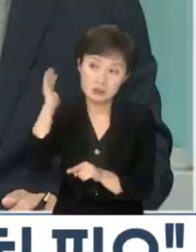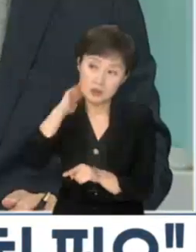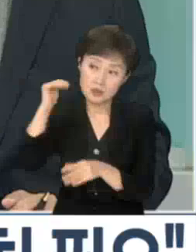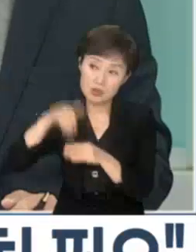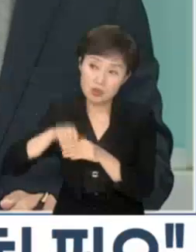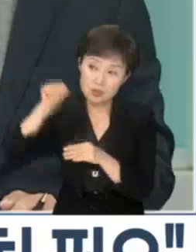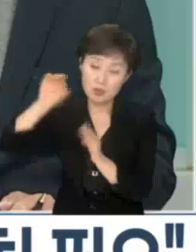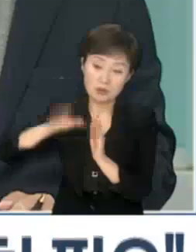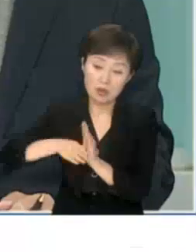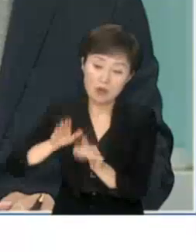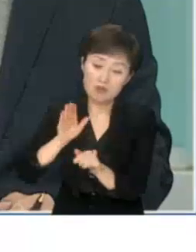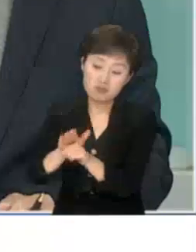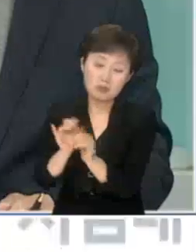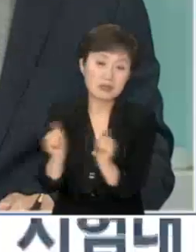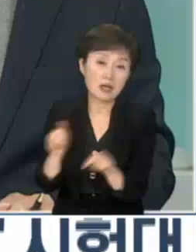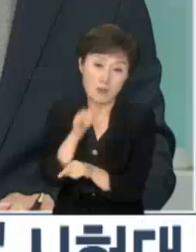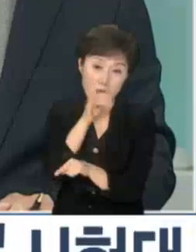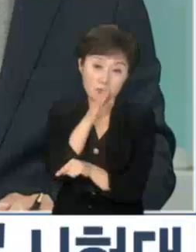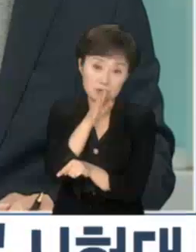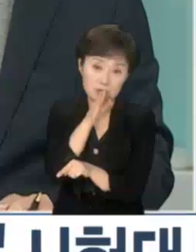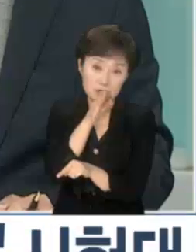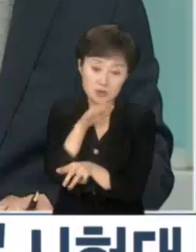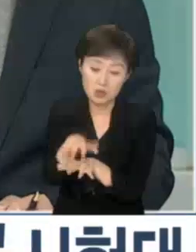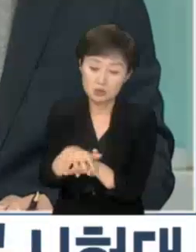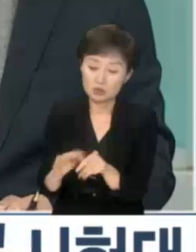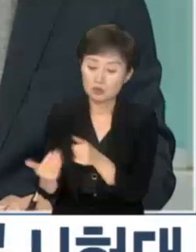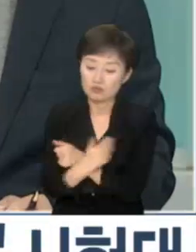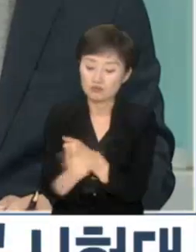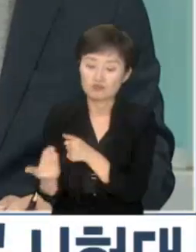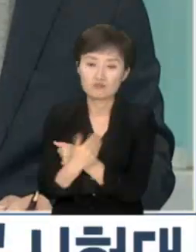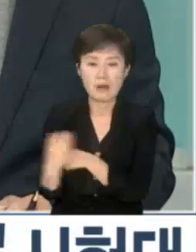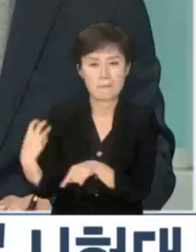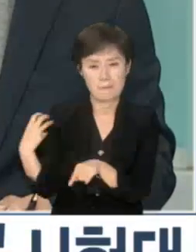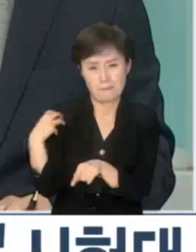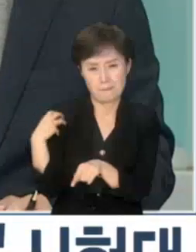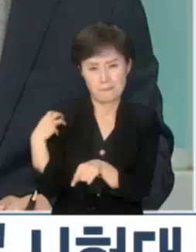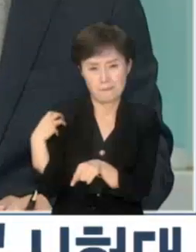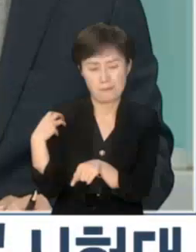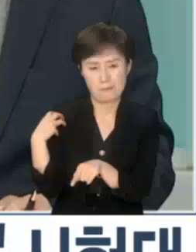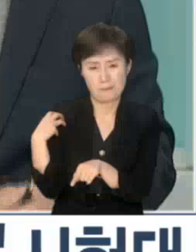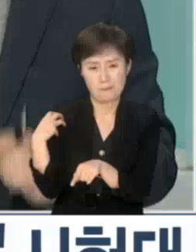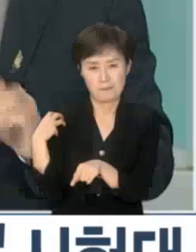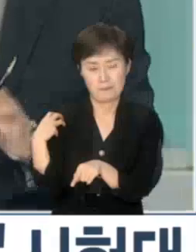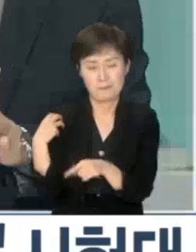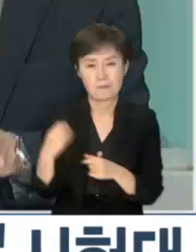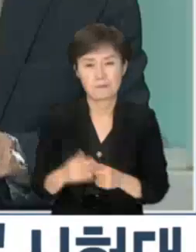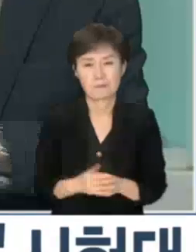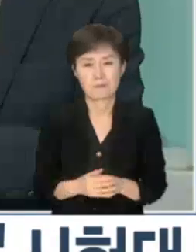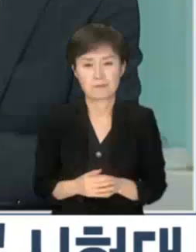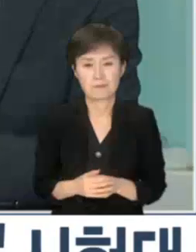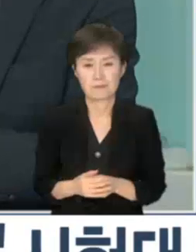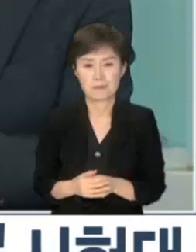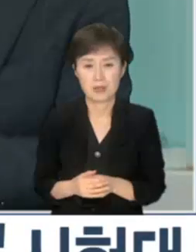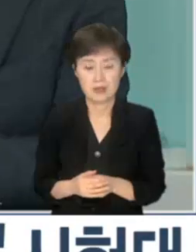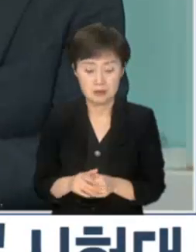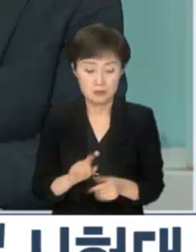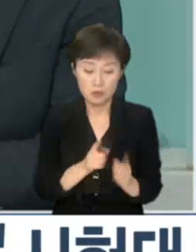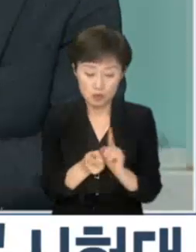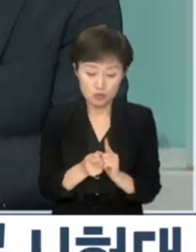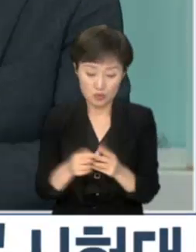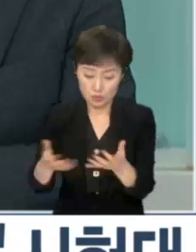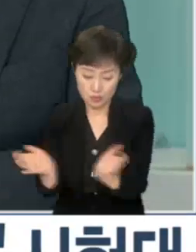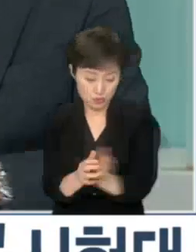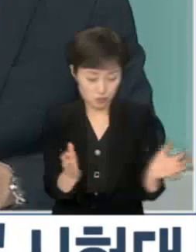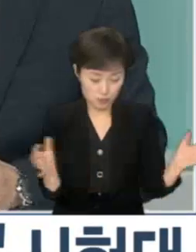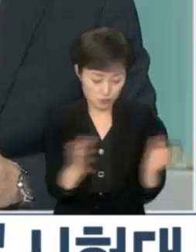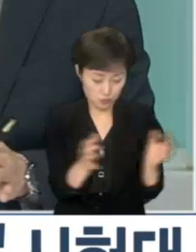그 그룹들을 본인이 좀 이렇게 보듬고 안 가야 되는 그런 역할들이 사실 있는 거예요. 그래 그런 역할들을 당 안에서 지금 하고 있는